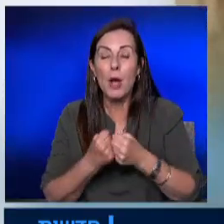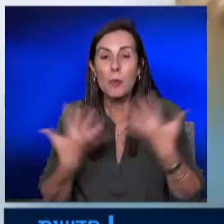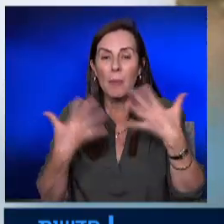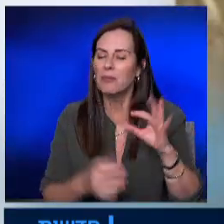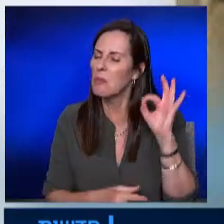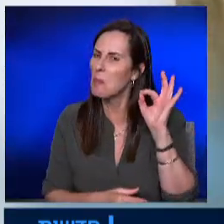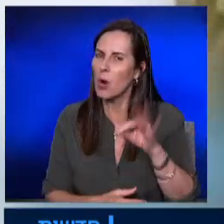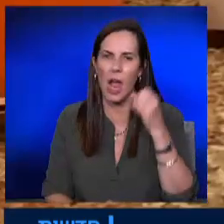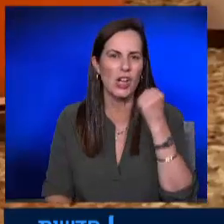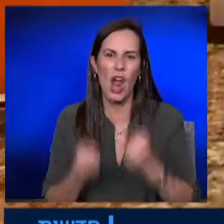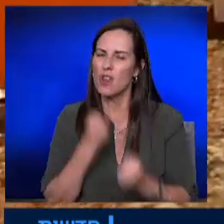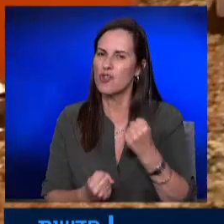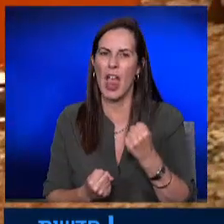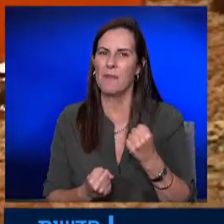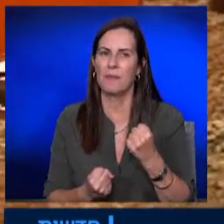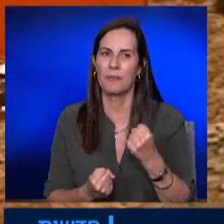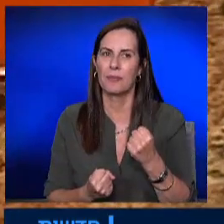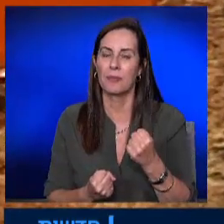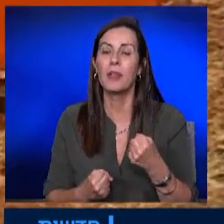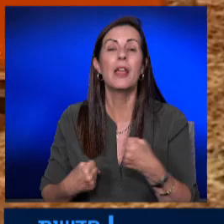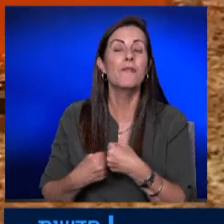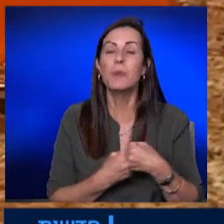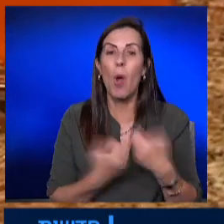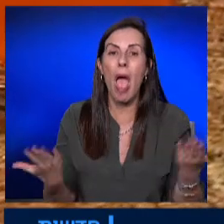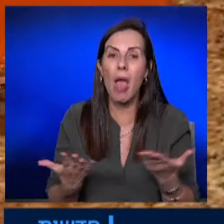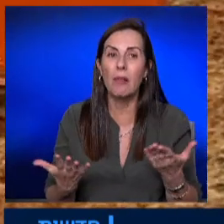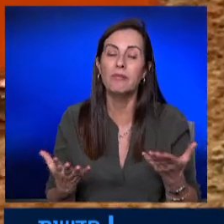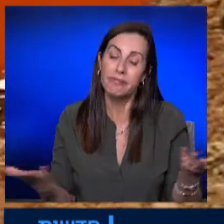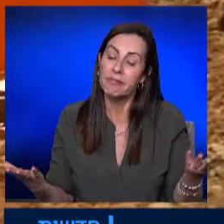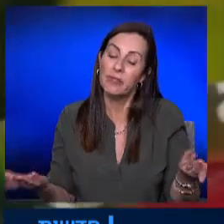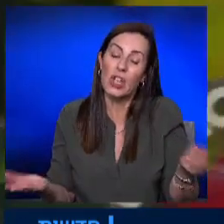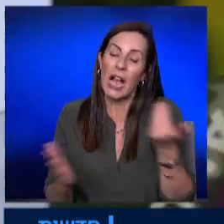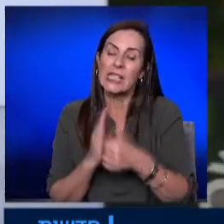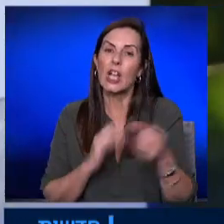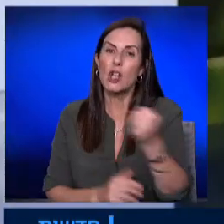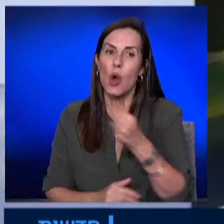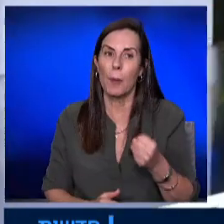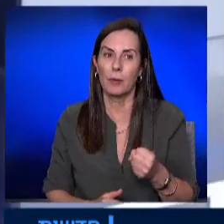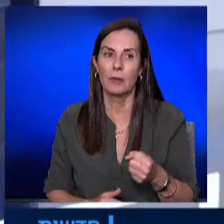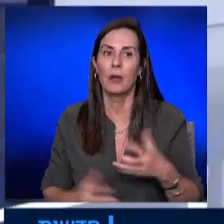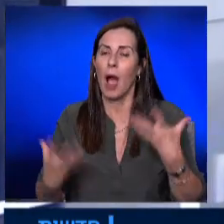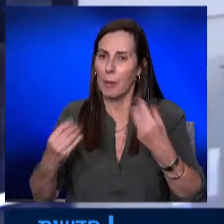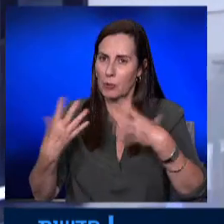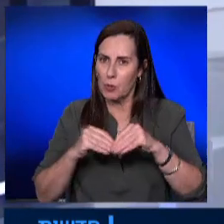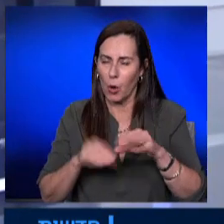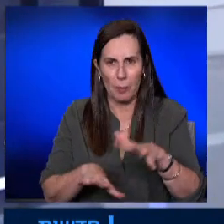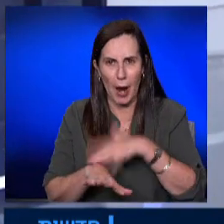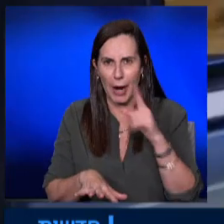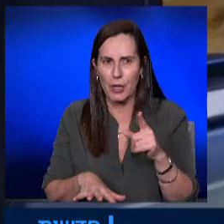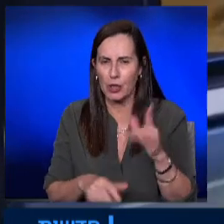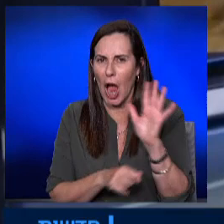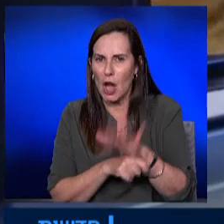פוגע קשות ביבול, ומתמודדים עם מחסור בקטשופ. Families across the country are feeling the